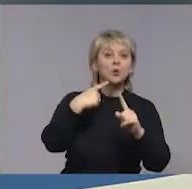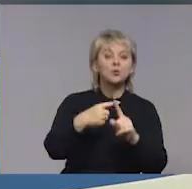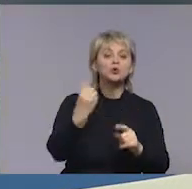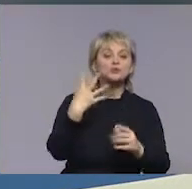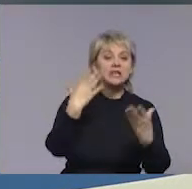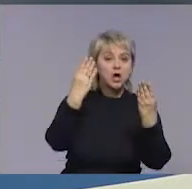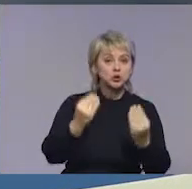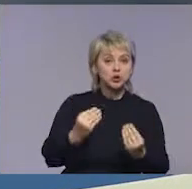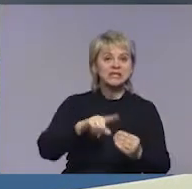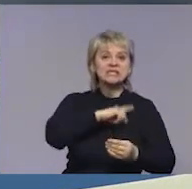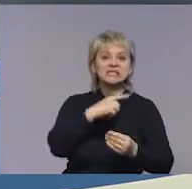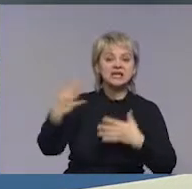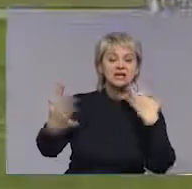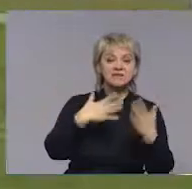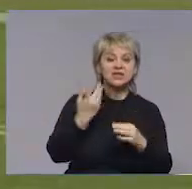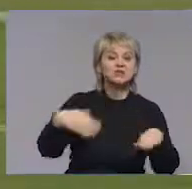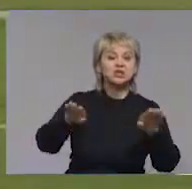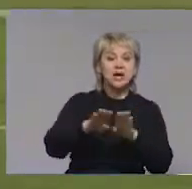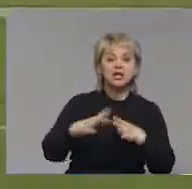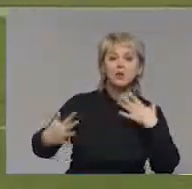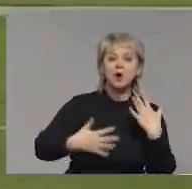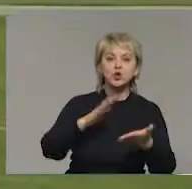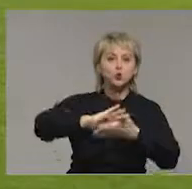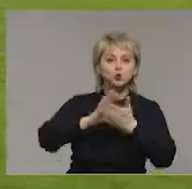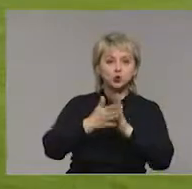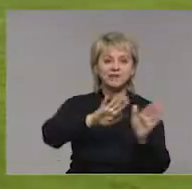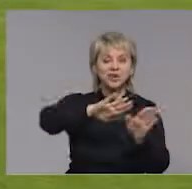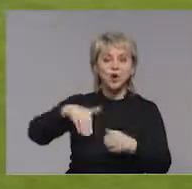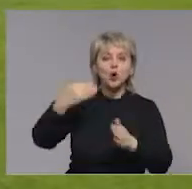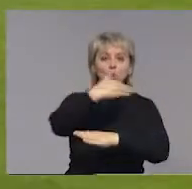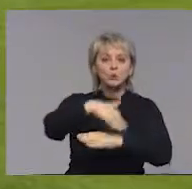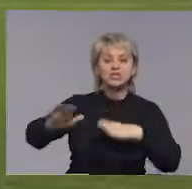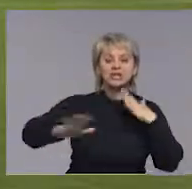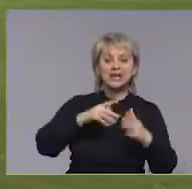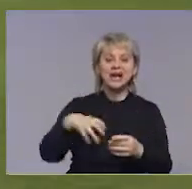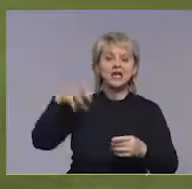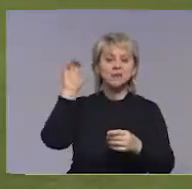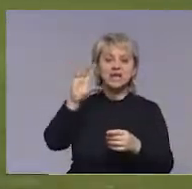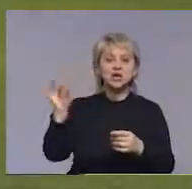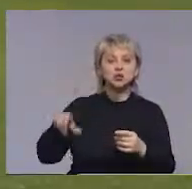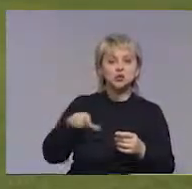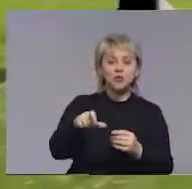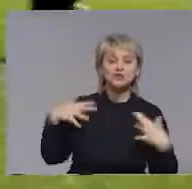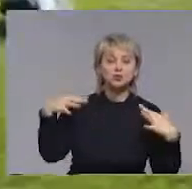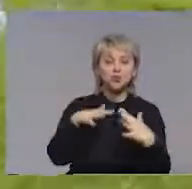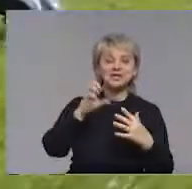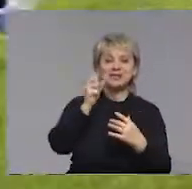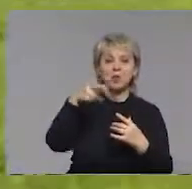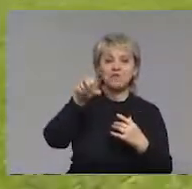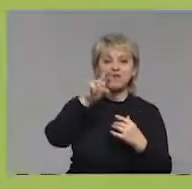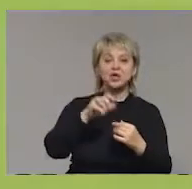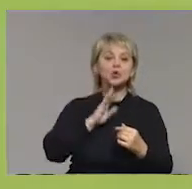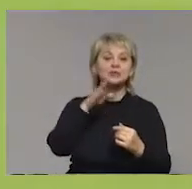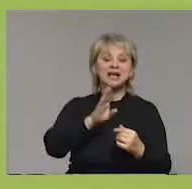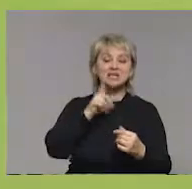Плюс 15 днем и сильный ветер. В таких бодрящих условиях проходят уличные тренировки гандболиста Ростов-Дона на сборе в Словении.